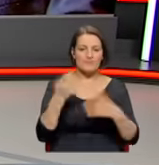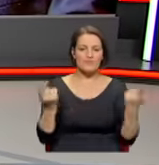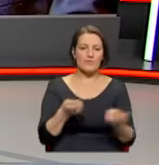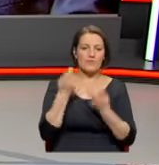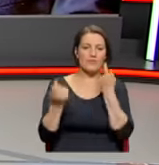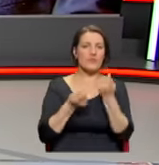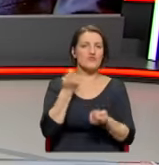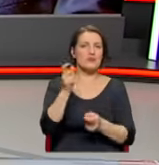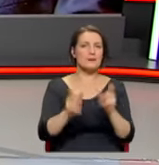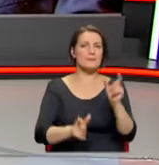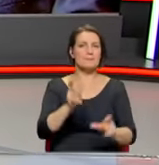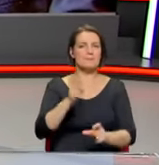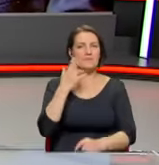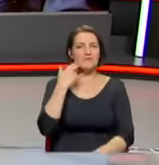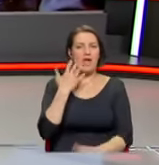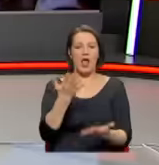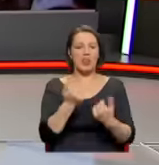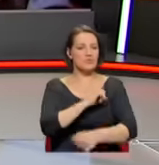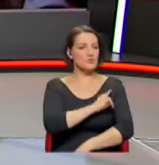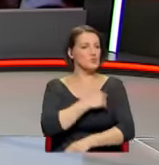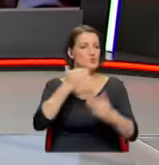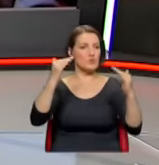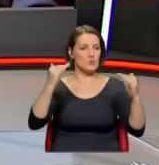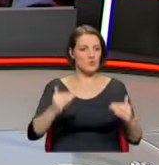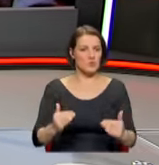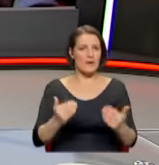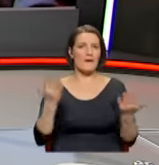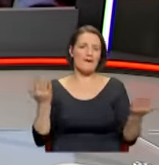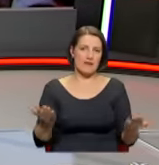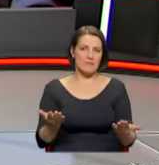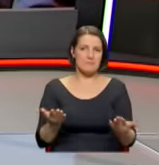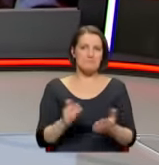çalışanların efendim alım gücündeki düşüş, efendim